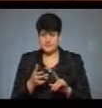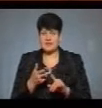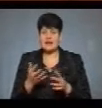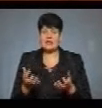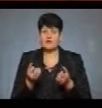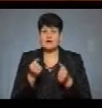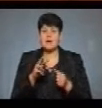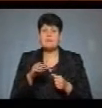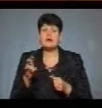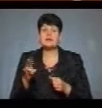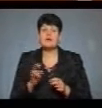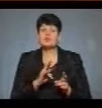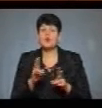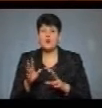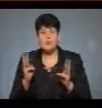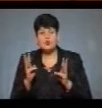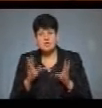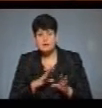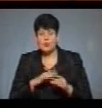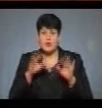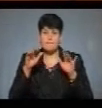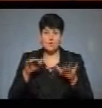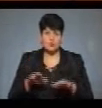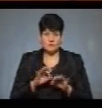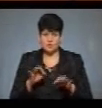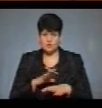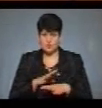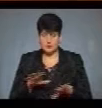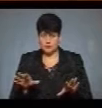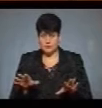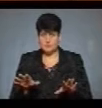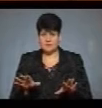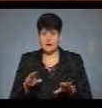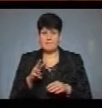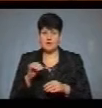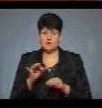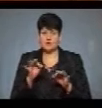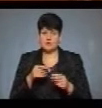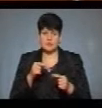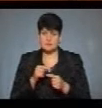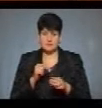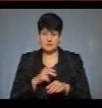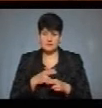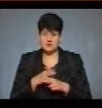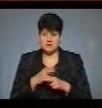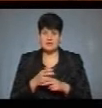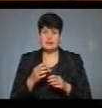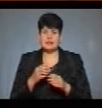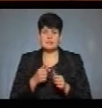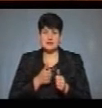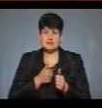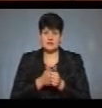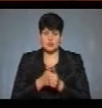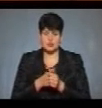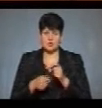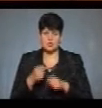ну від кого, яке майно, щоб пожежа була, потоп, нічого ж не було, майно, майну нічого не загрожувало. Безпосереднє переслідування злочинця, всім